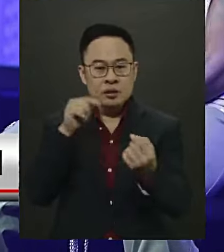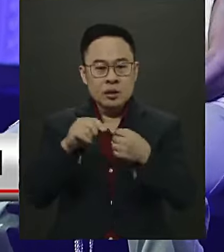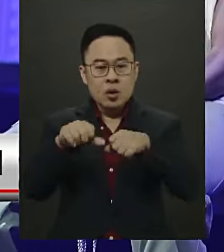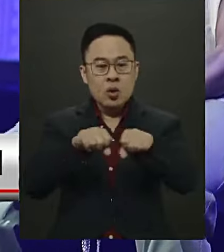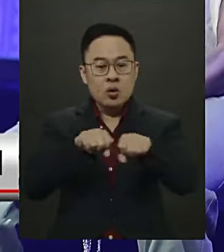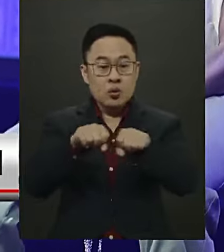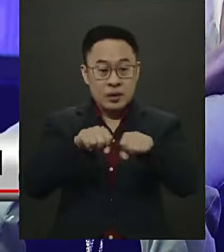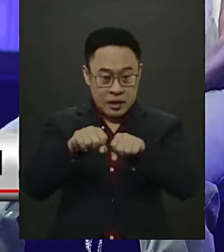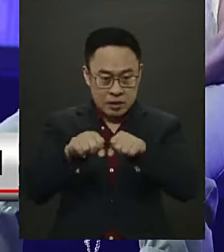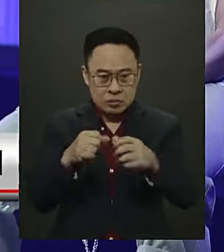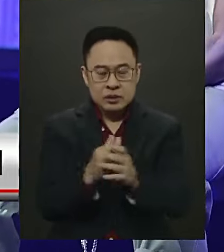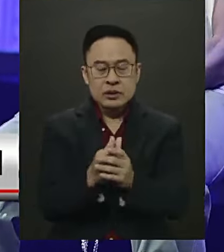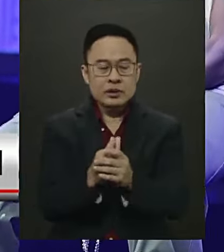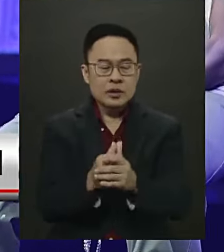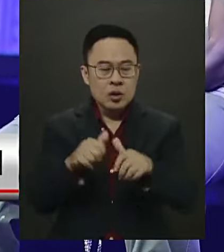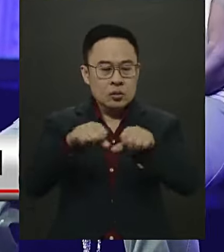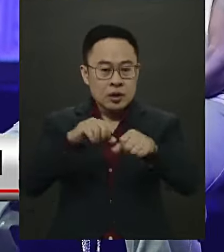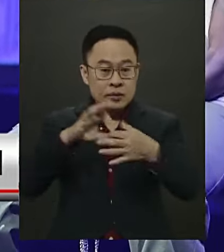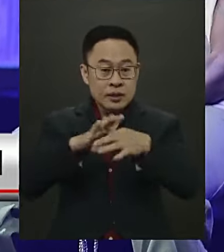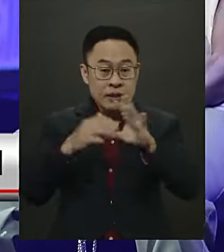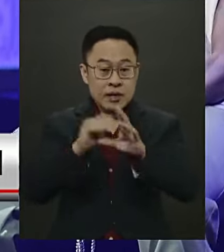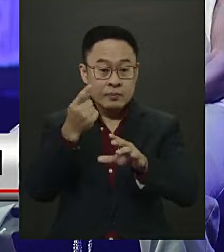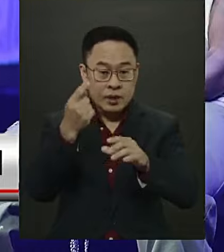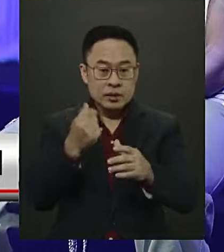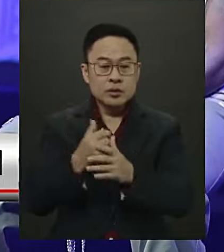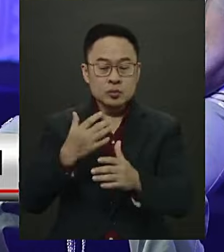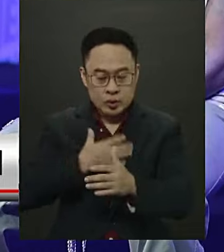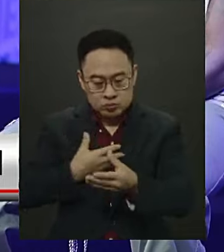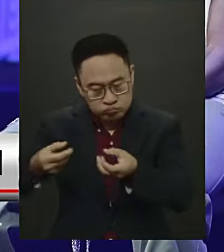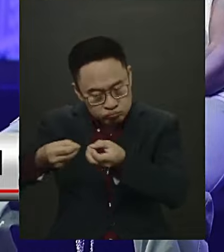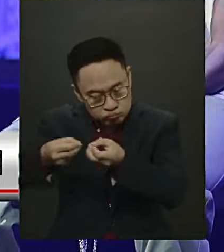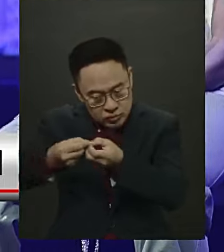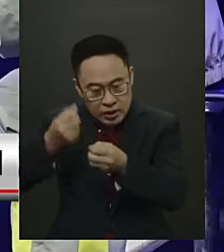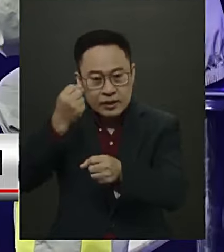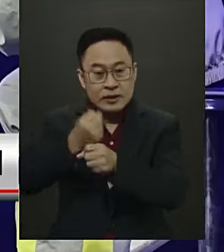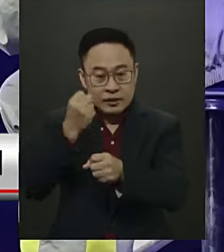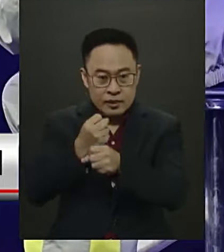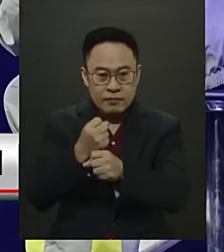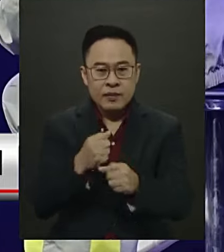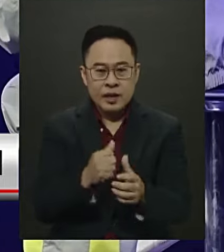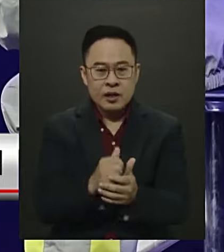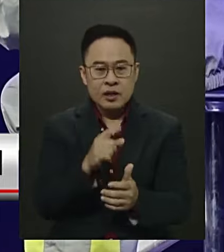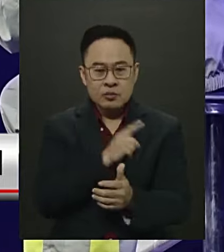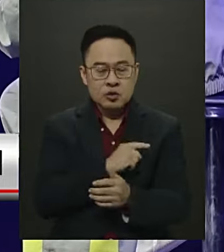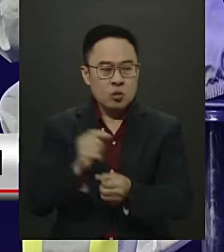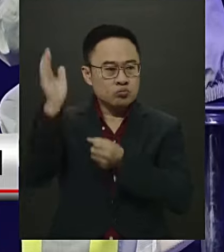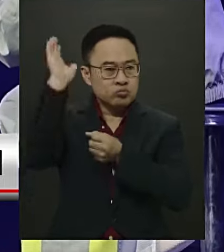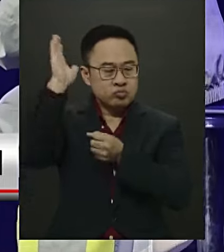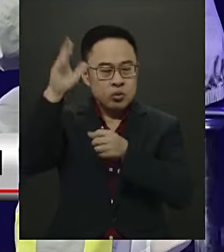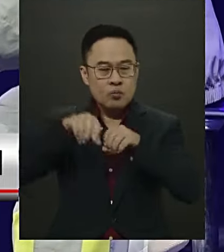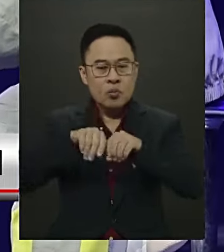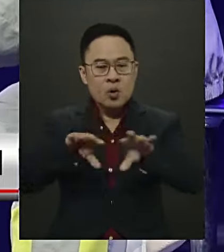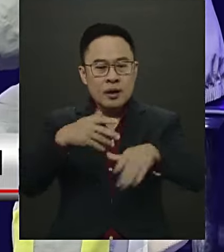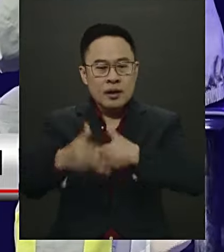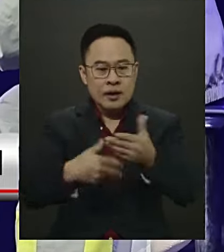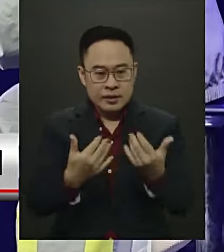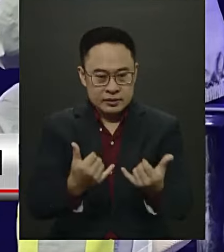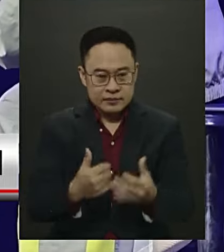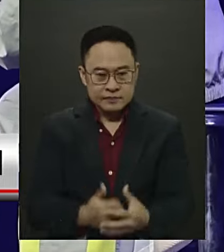า Limited Edition ที่เจ้าตัวเนี่ยมีโอกาสในการร่วมงานแล้วก็เนี่ยมาเปิดตัวด้วยตัวเองในครั้งนี้นะคะ